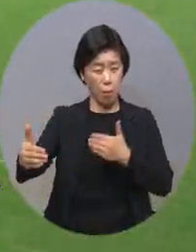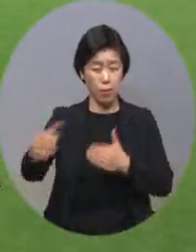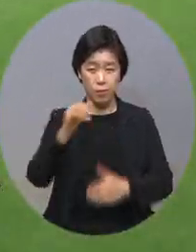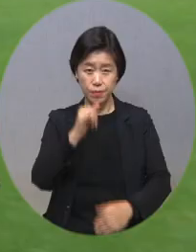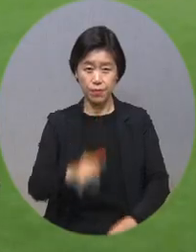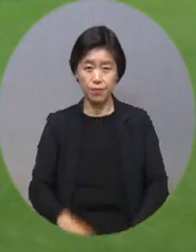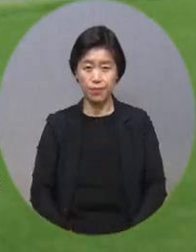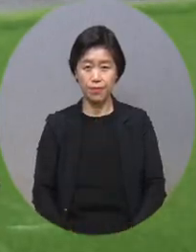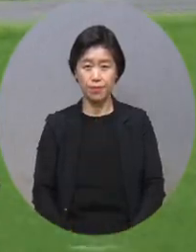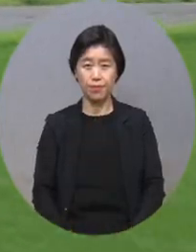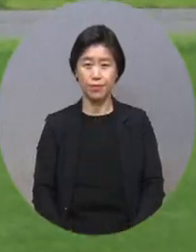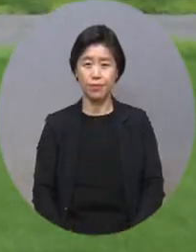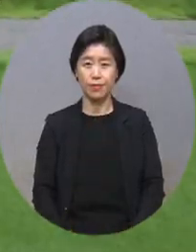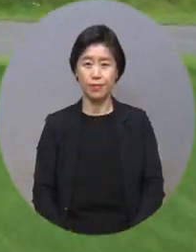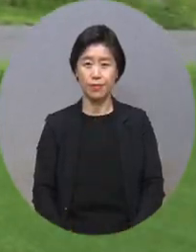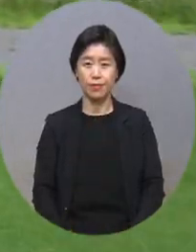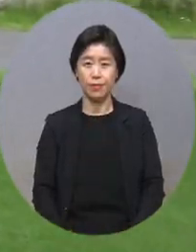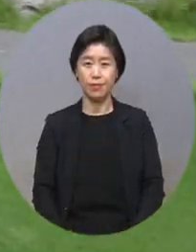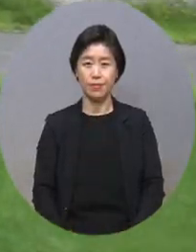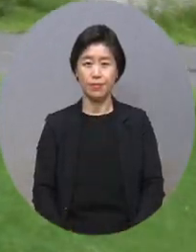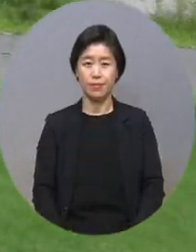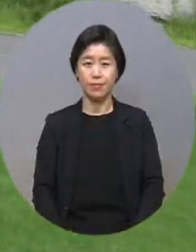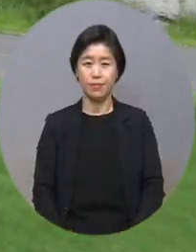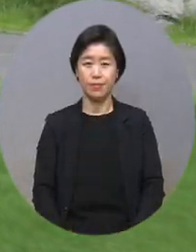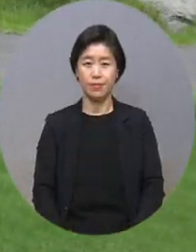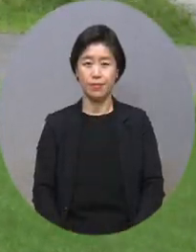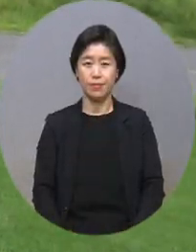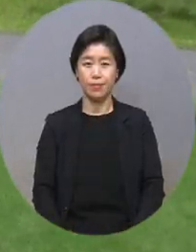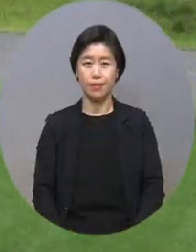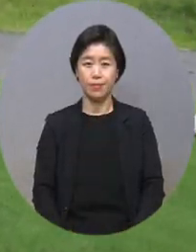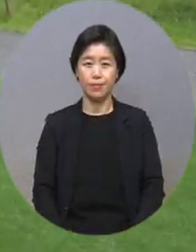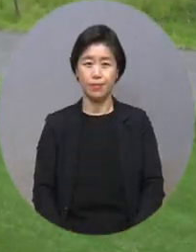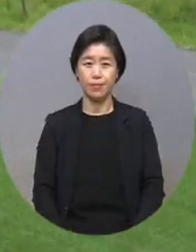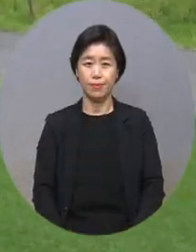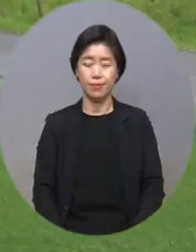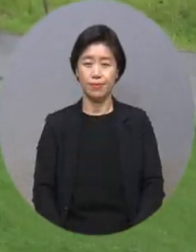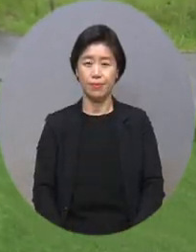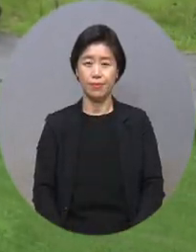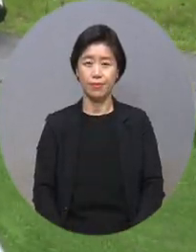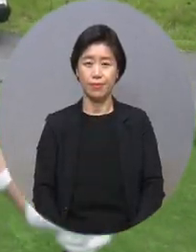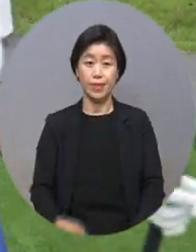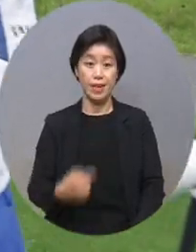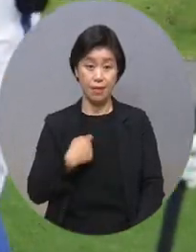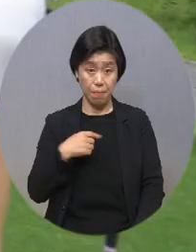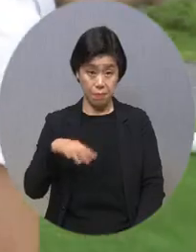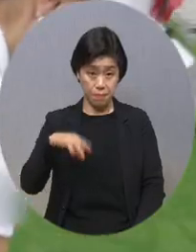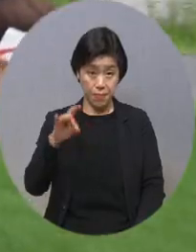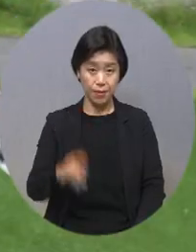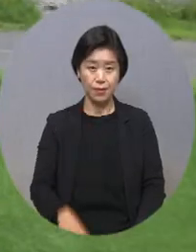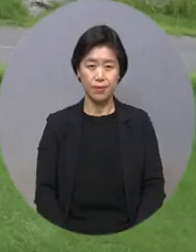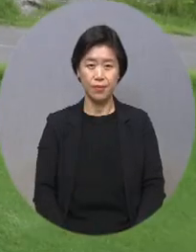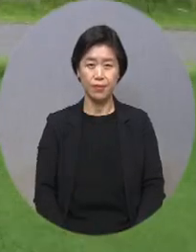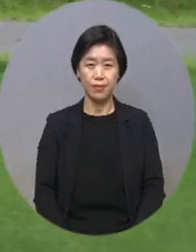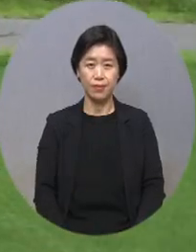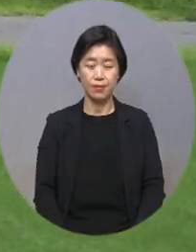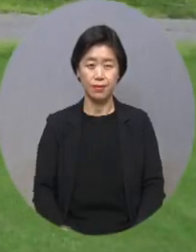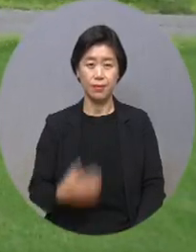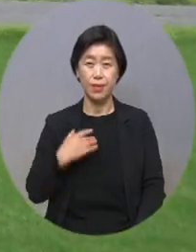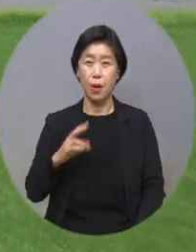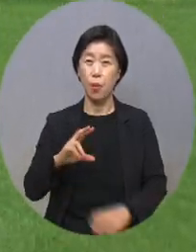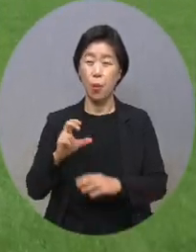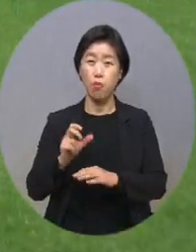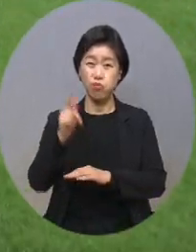280. 두 사람 빨리 나갔어요. 영훈이, 이리 와. 네. 영훈아, 나 알거든. 어. 아니, 떨어지는데 봐야